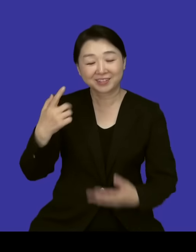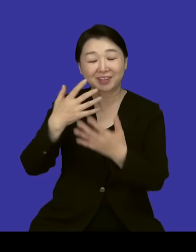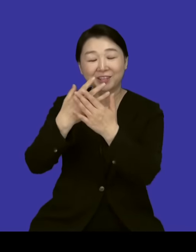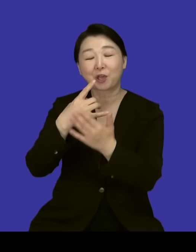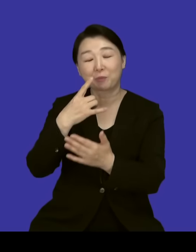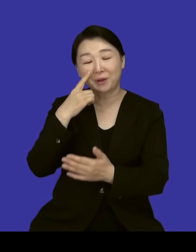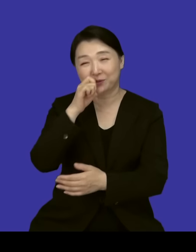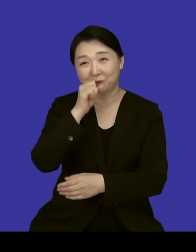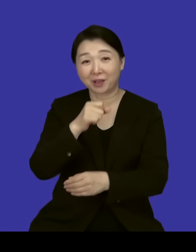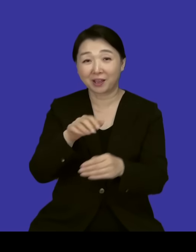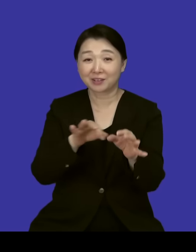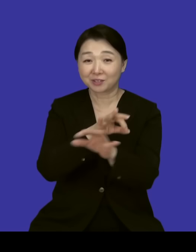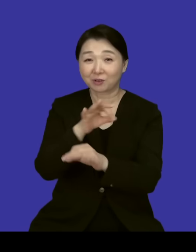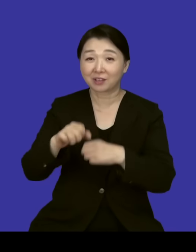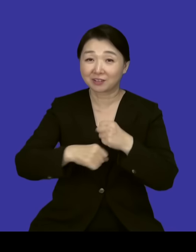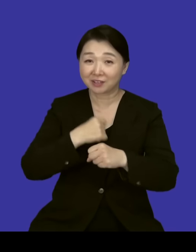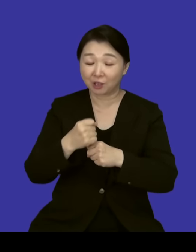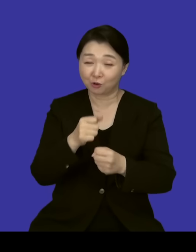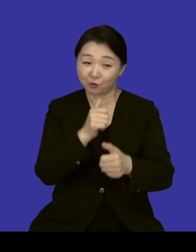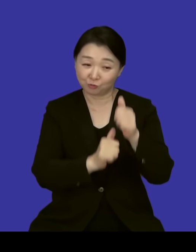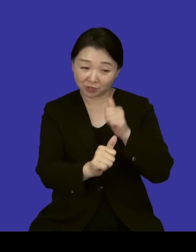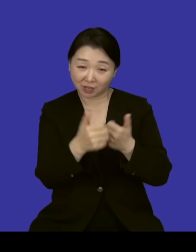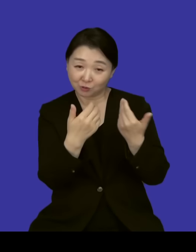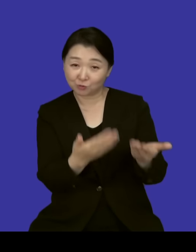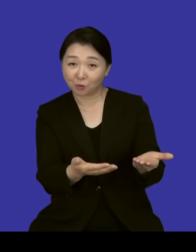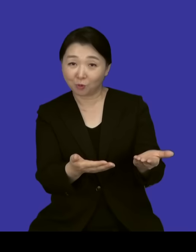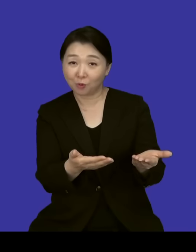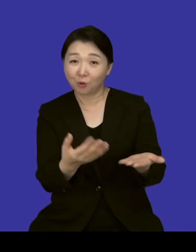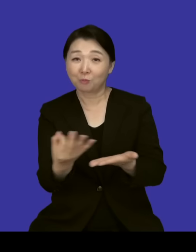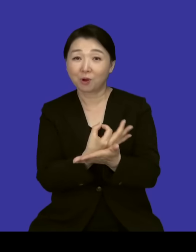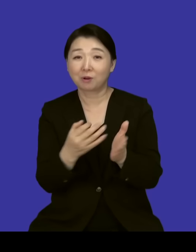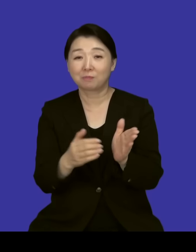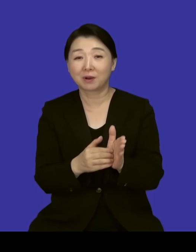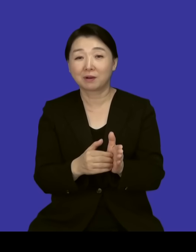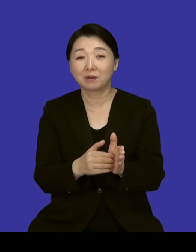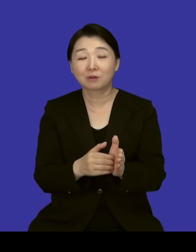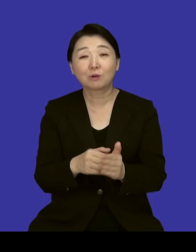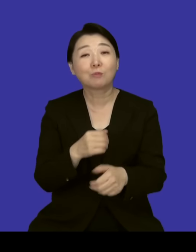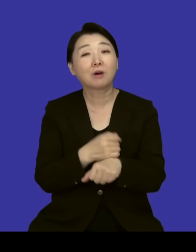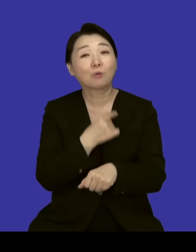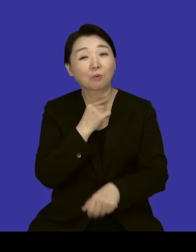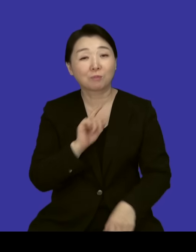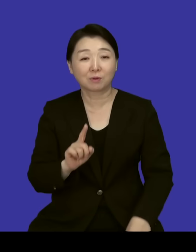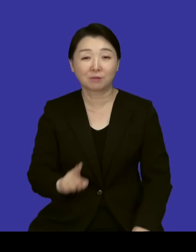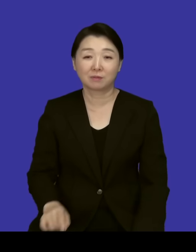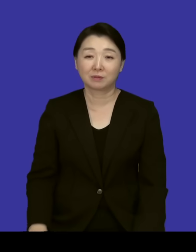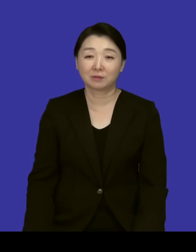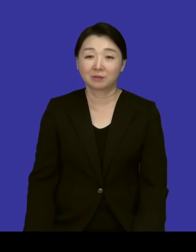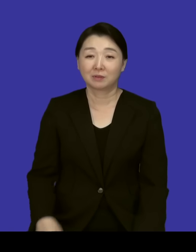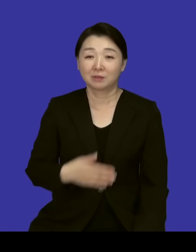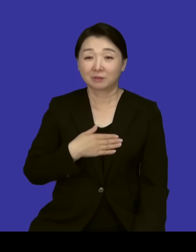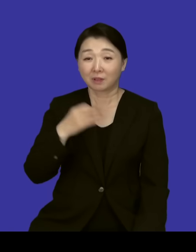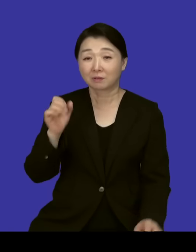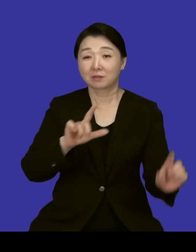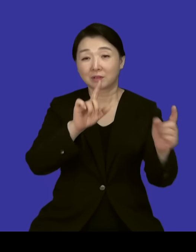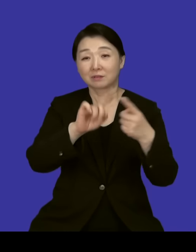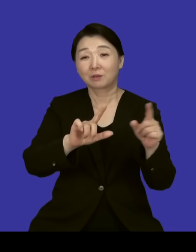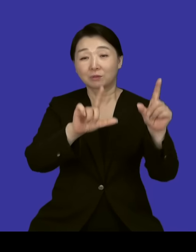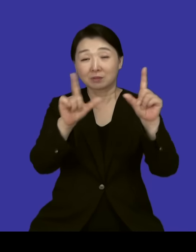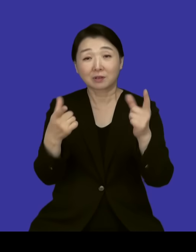좋잖아요. 경제적 자유를 이제 후대까지 누릴 수 있을 정도로 벌었어요. 네. 그럼 뭐 하실 건데요? 뭘 거야? 저는 그냥 살던 대로 살 것